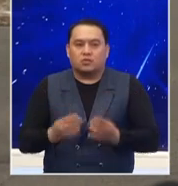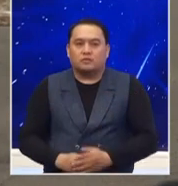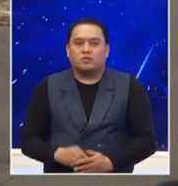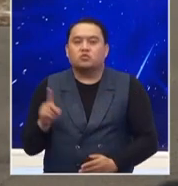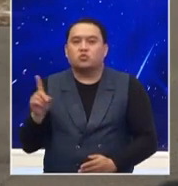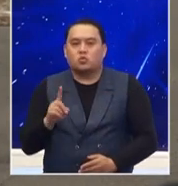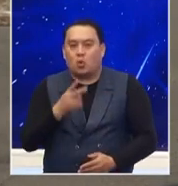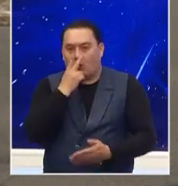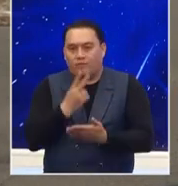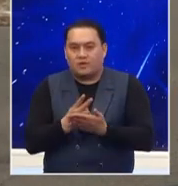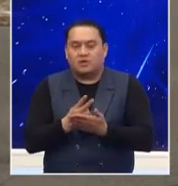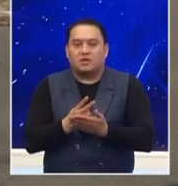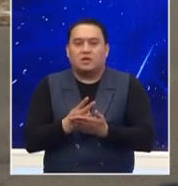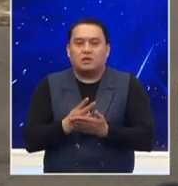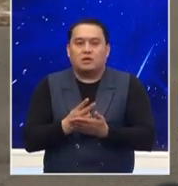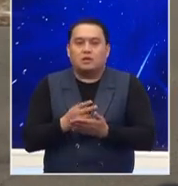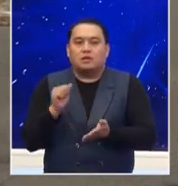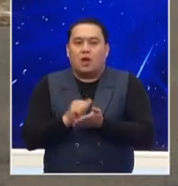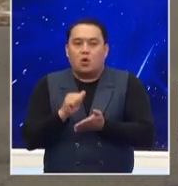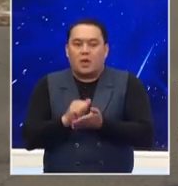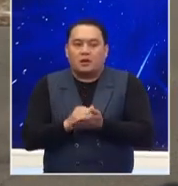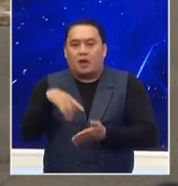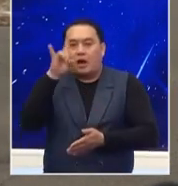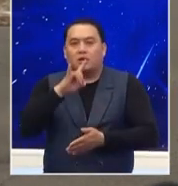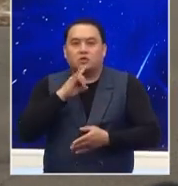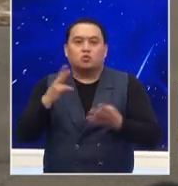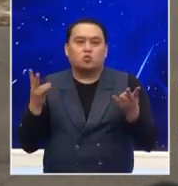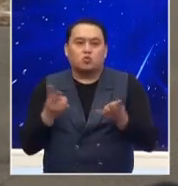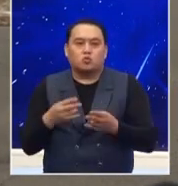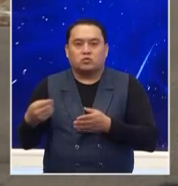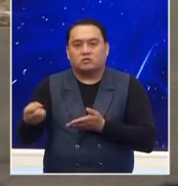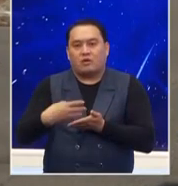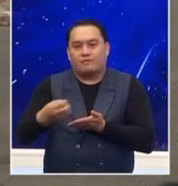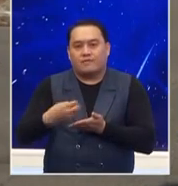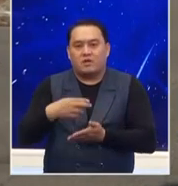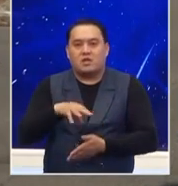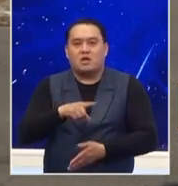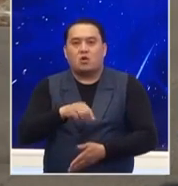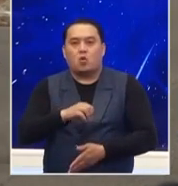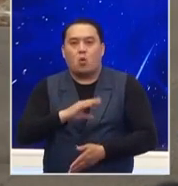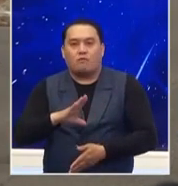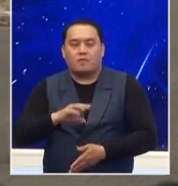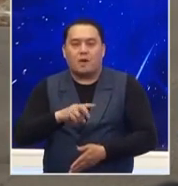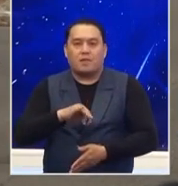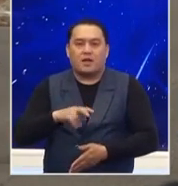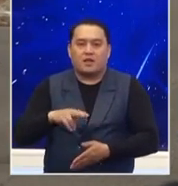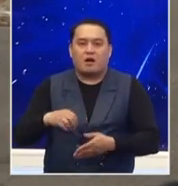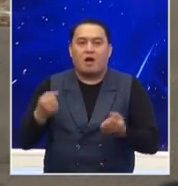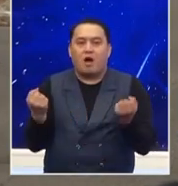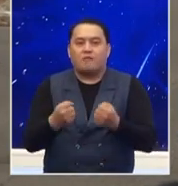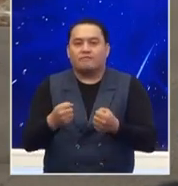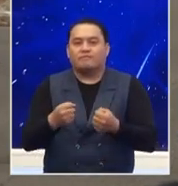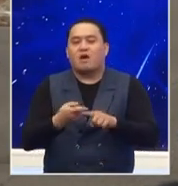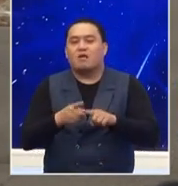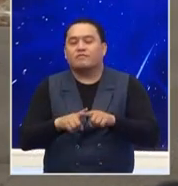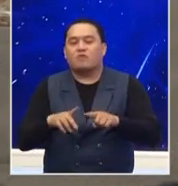того, чтобы увидеть цифровые версии документов, казахстанцам необходимо скачать приложение «Егов Мобайл». Затем авторизироваться с помощью